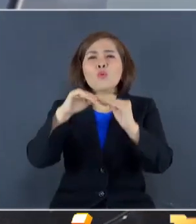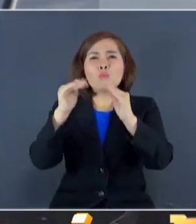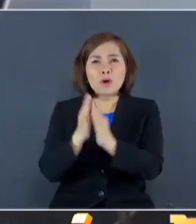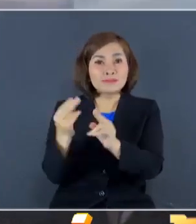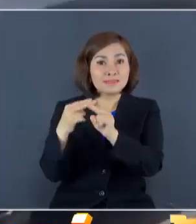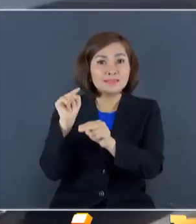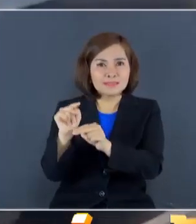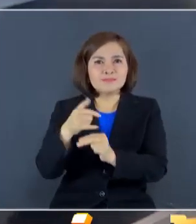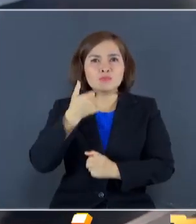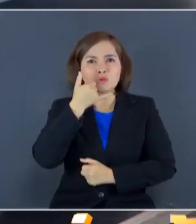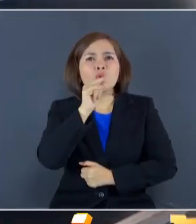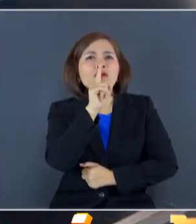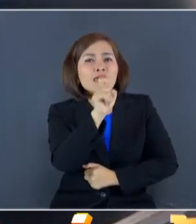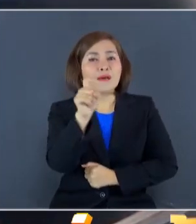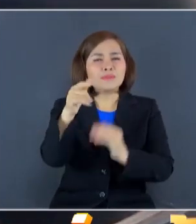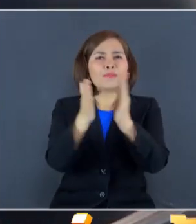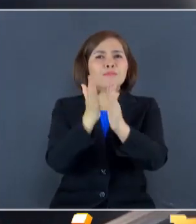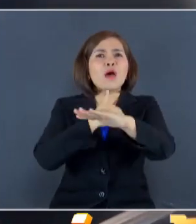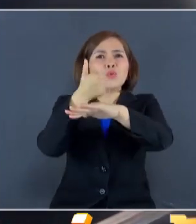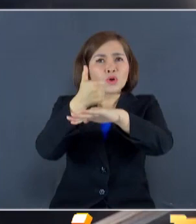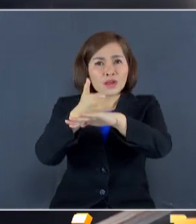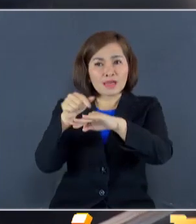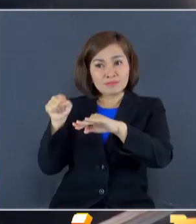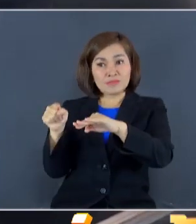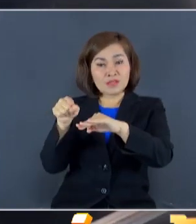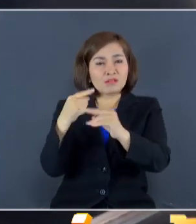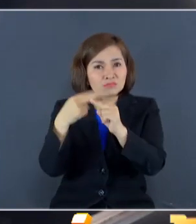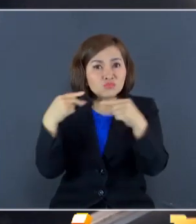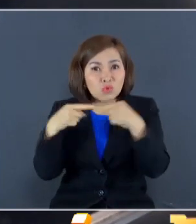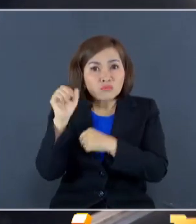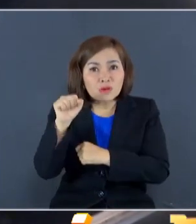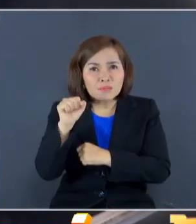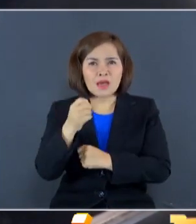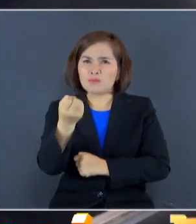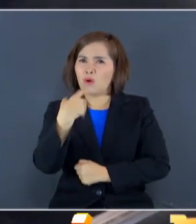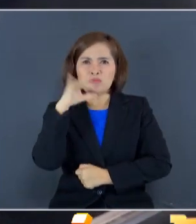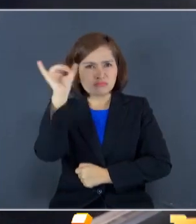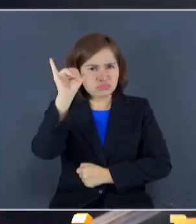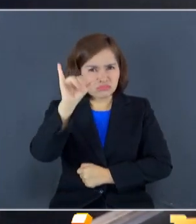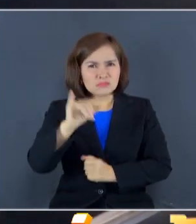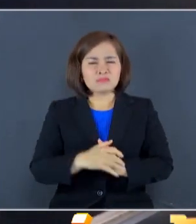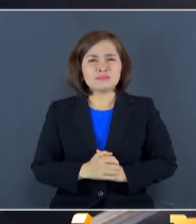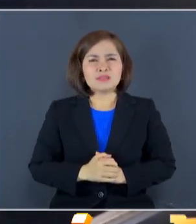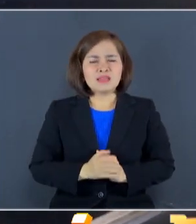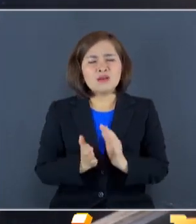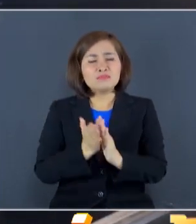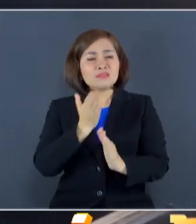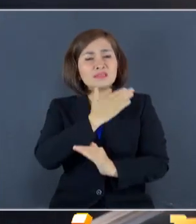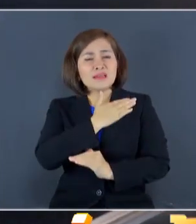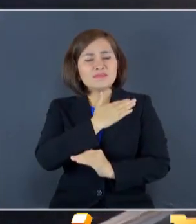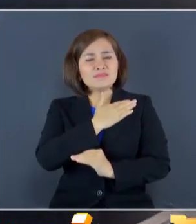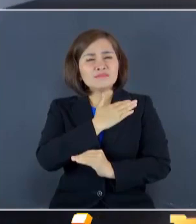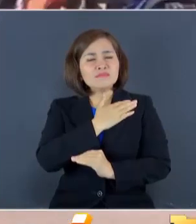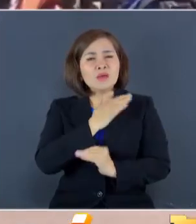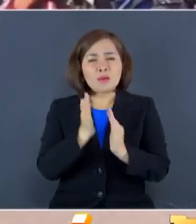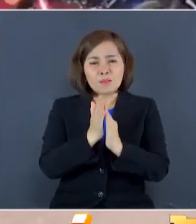ฏโทรไปถามปุ๊บบอกหลวงพี่เนี่ยพระบวชที่ถ้ำเสืออ้วนหรือเปล่า อ ้าวยังไม่มีพระบวชใหม่สักรูปนึงเอาแล้วที่ห่มเหลืองเนี่ย ตกลงวั